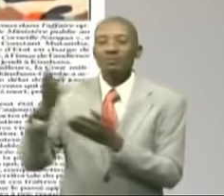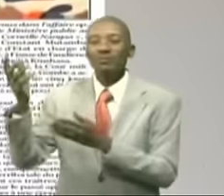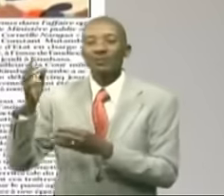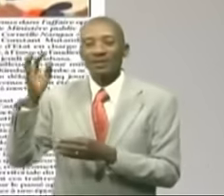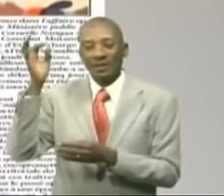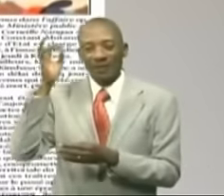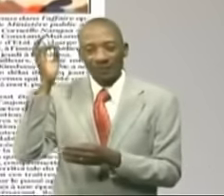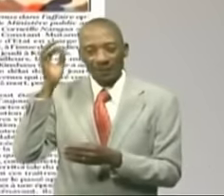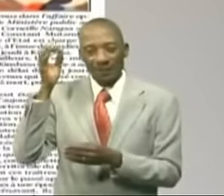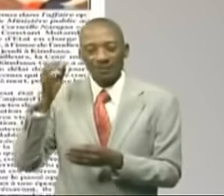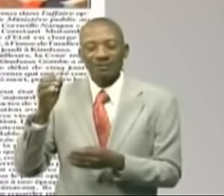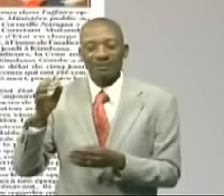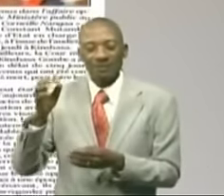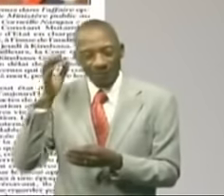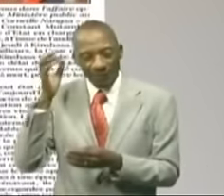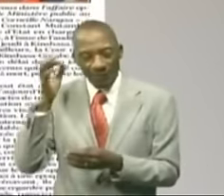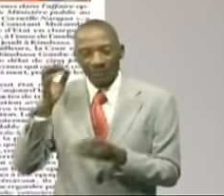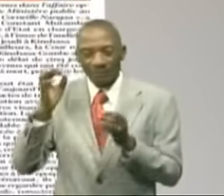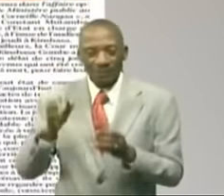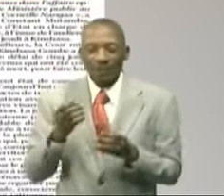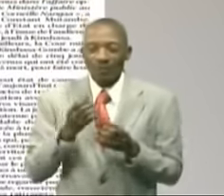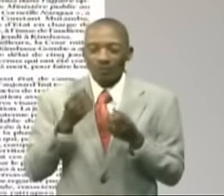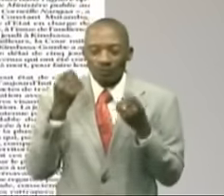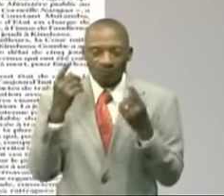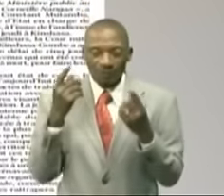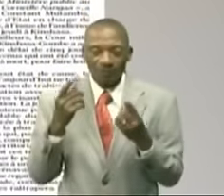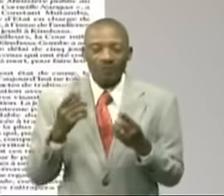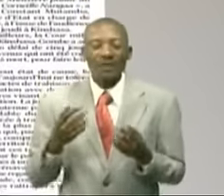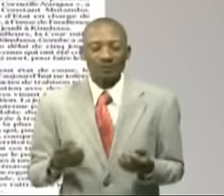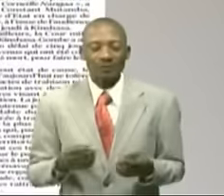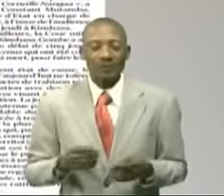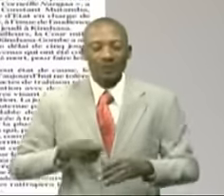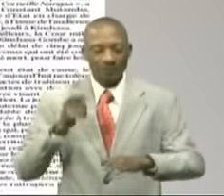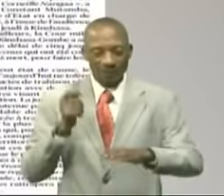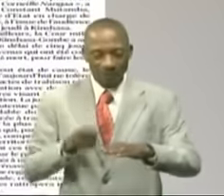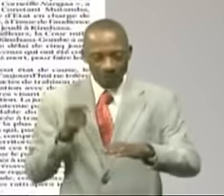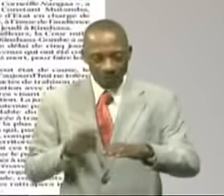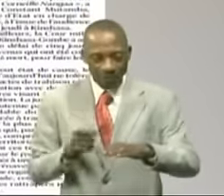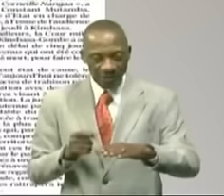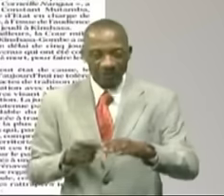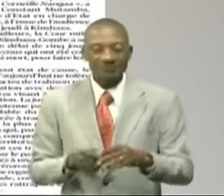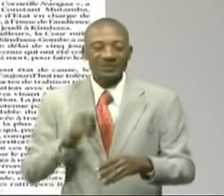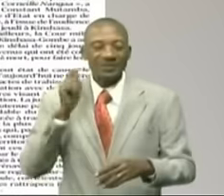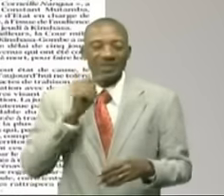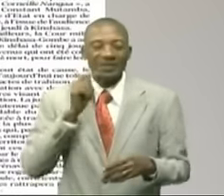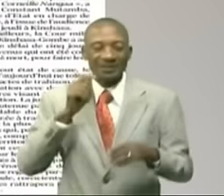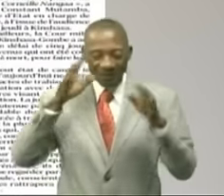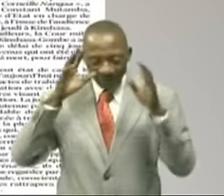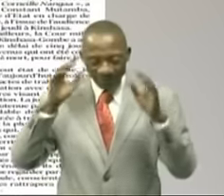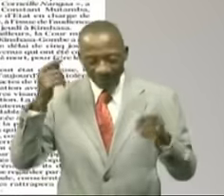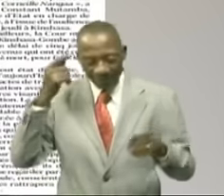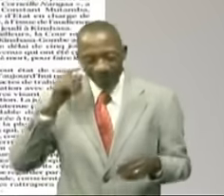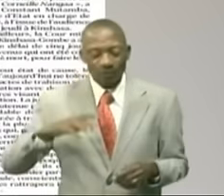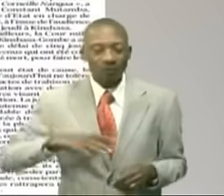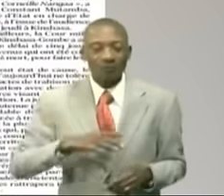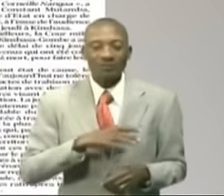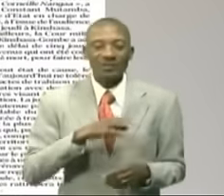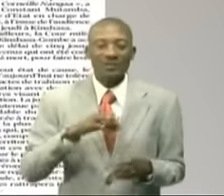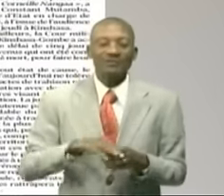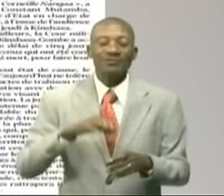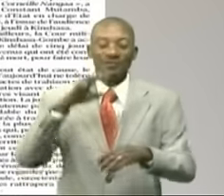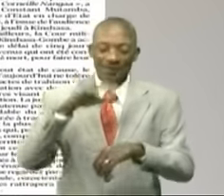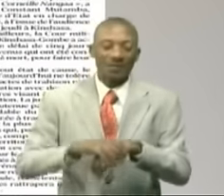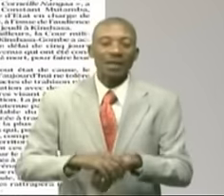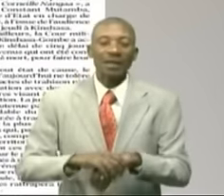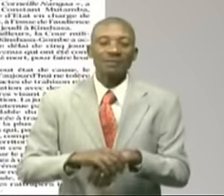leurs propres frères au nom d'agendas étrangers. Ces actes ignobles commis sous la direction d'intérêts extérieurs ne peuvent